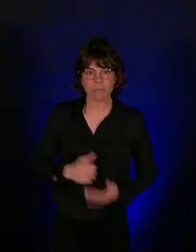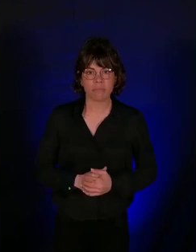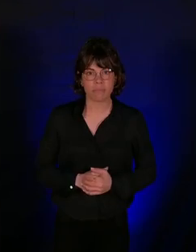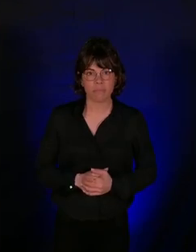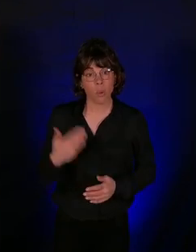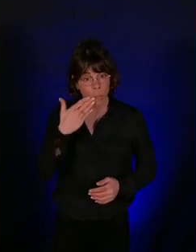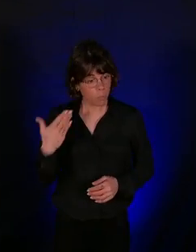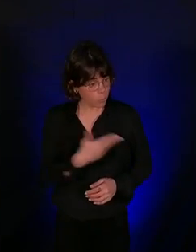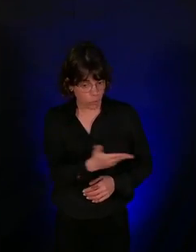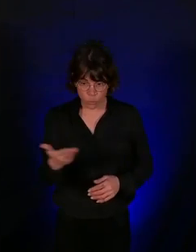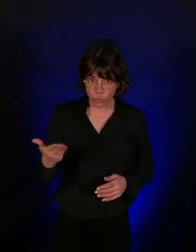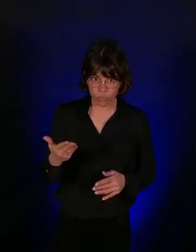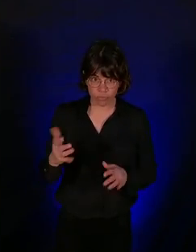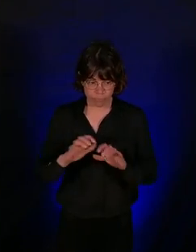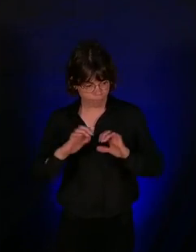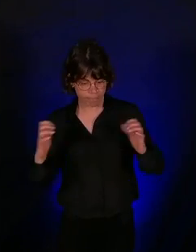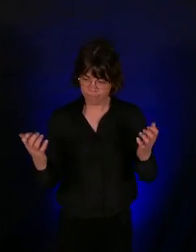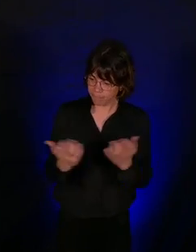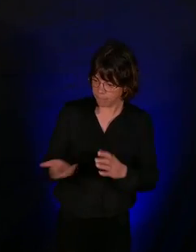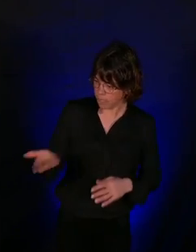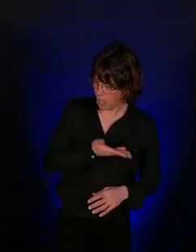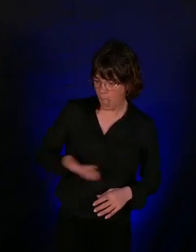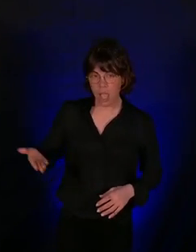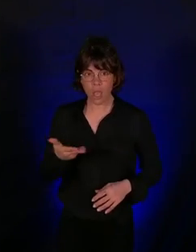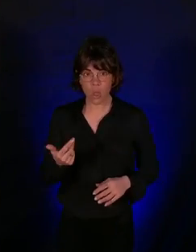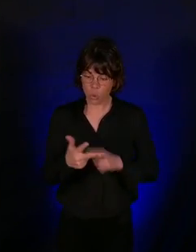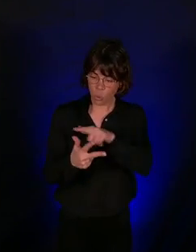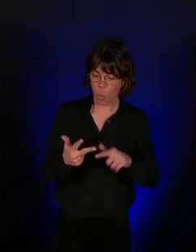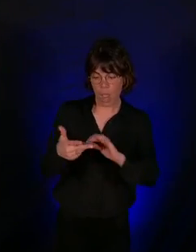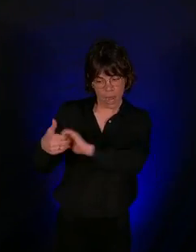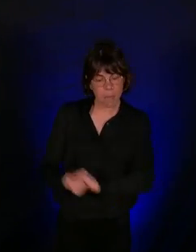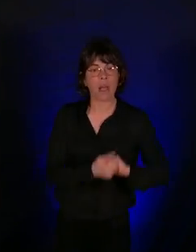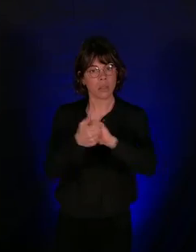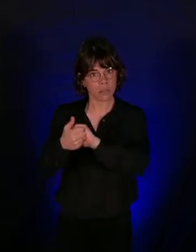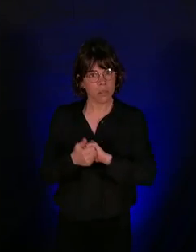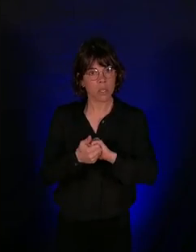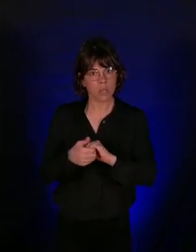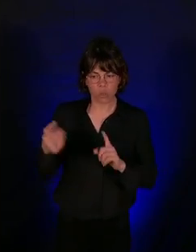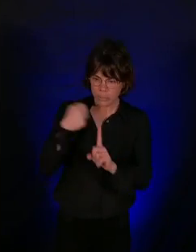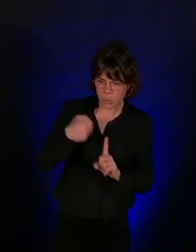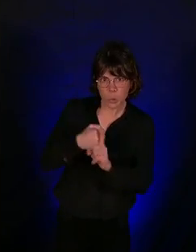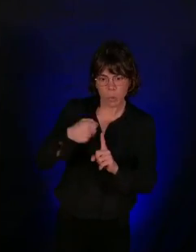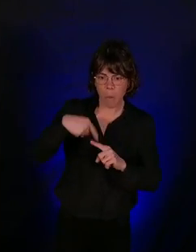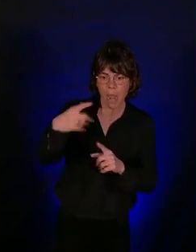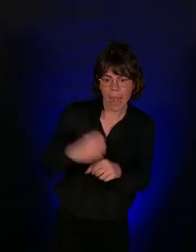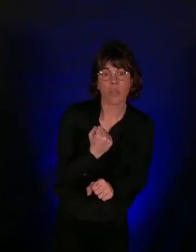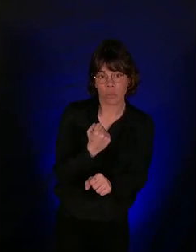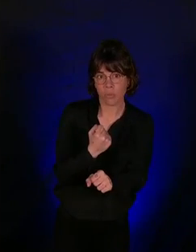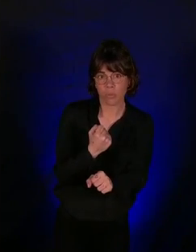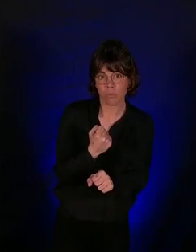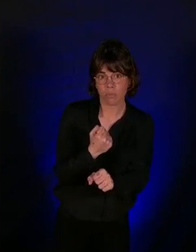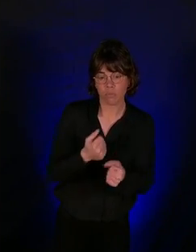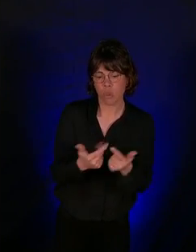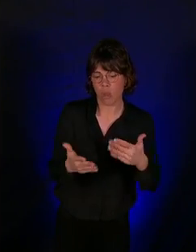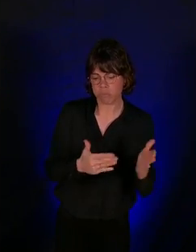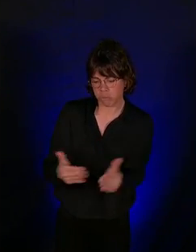camarades cette table ronde donc nous avons trois camarades qui ont mené des luttes gagnantes dans des secteurs différents